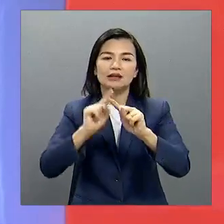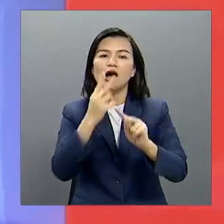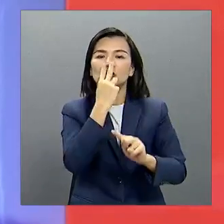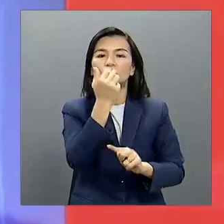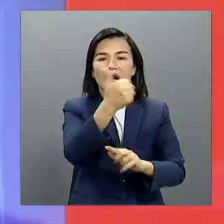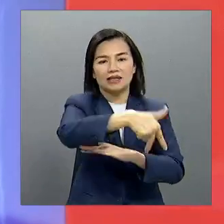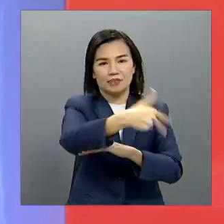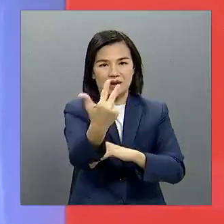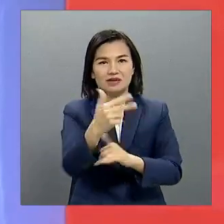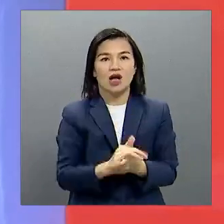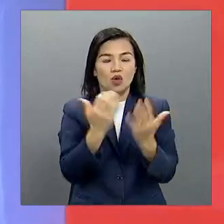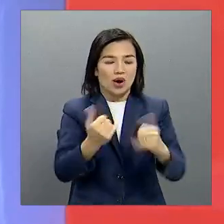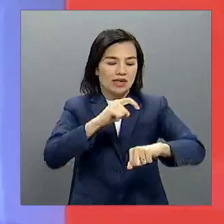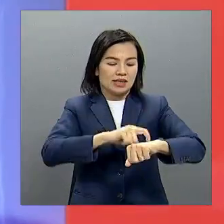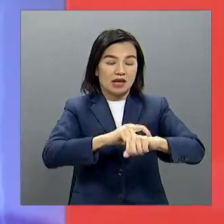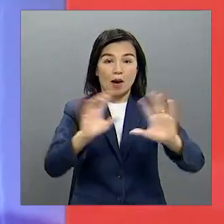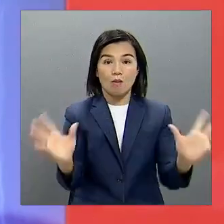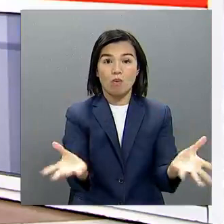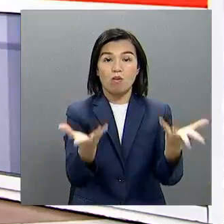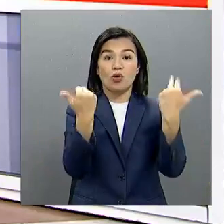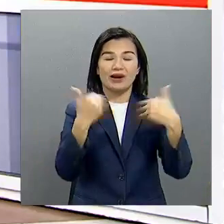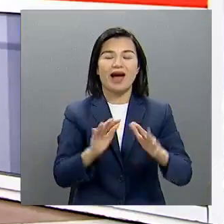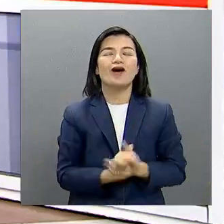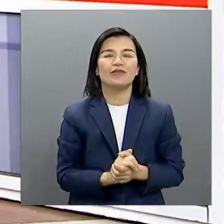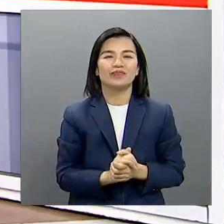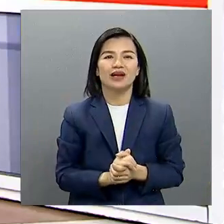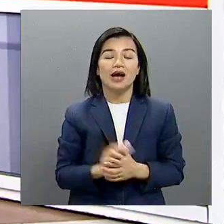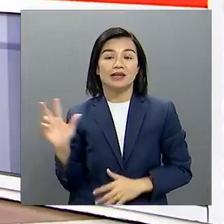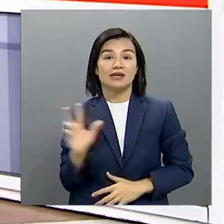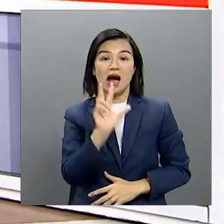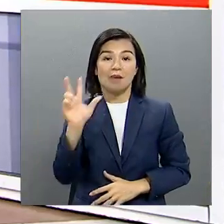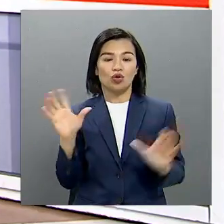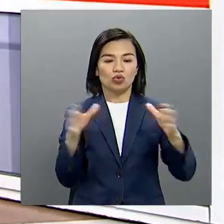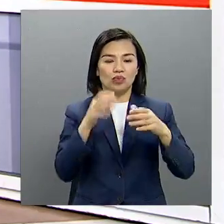นเช้านี้หมดเวลาของรายการวันใหม่วาไรตี้นะครับเราทั้ง3คนพร้อมทีมงานล